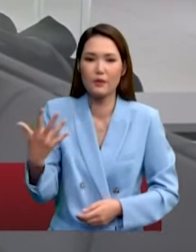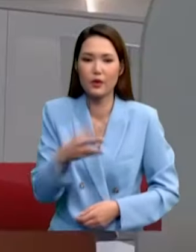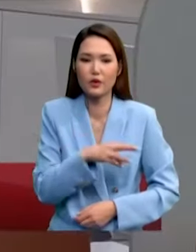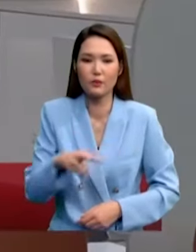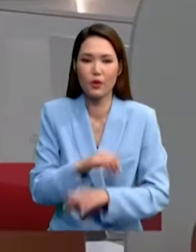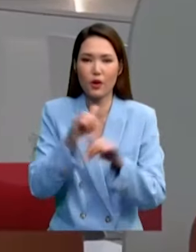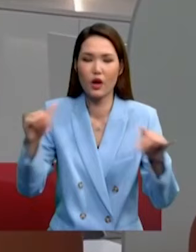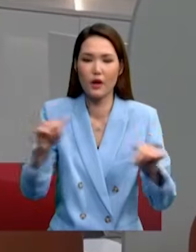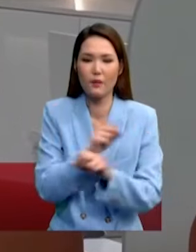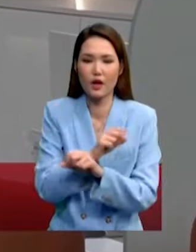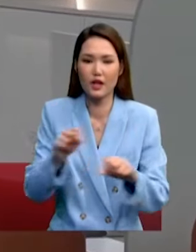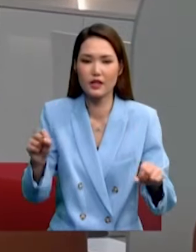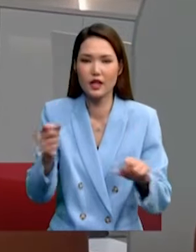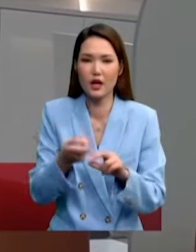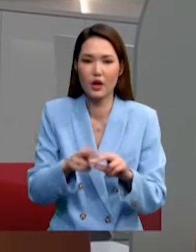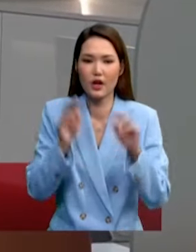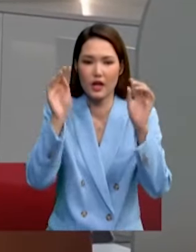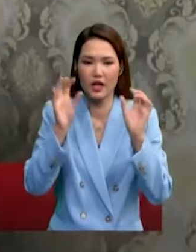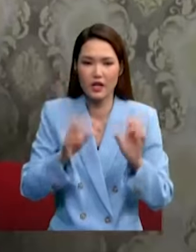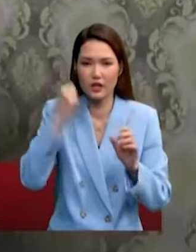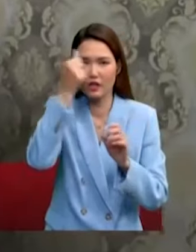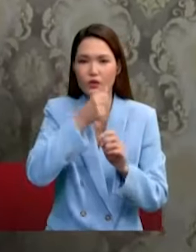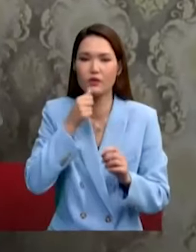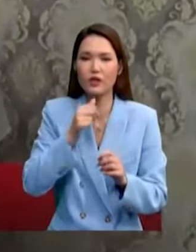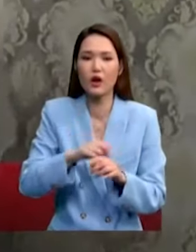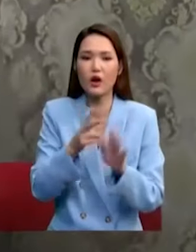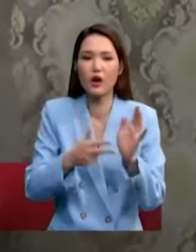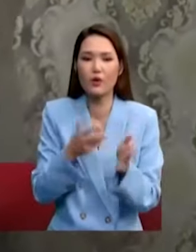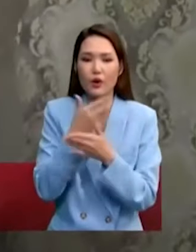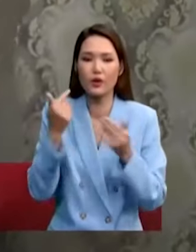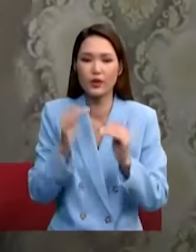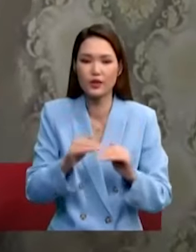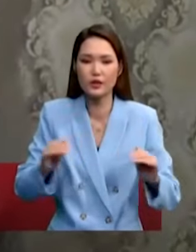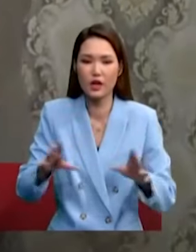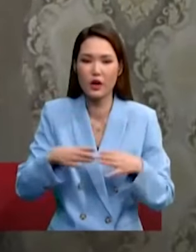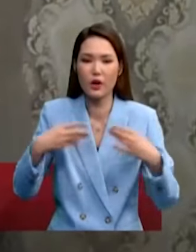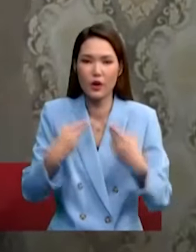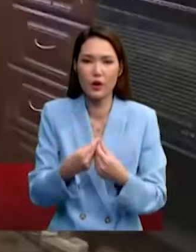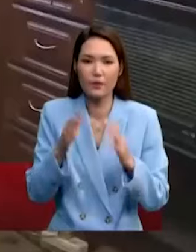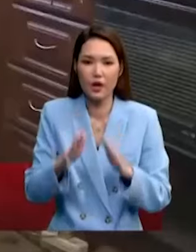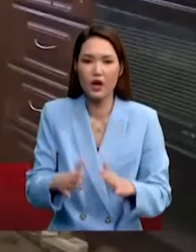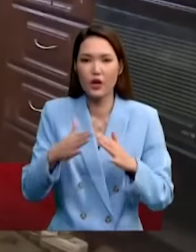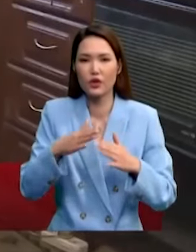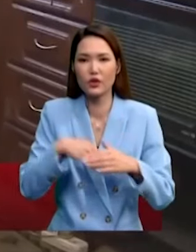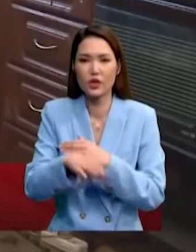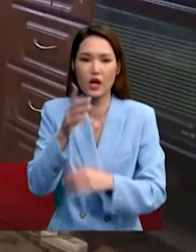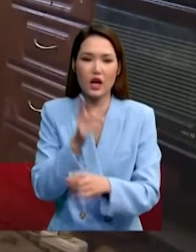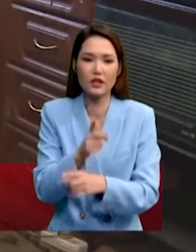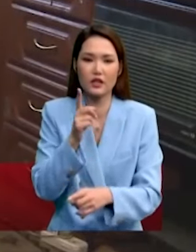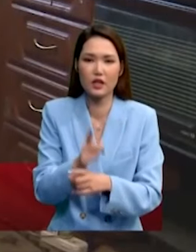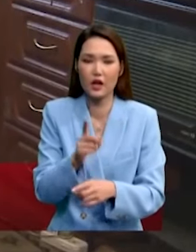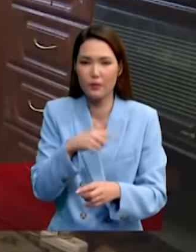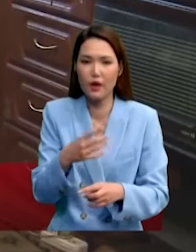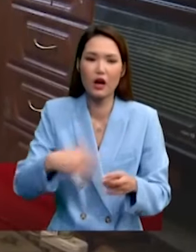теңгеден аспауы тиіс. Сондай-ақ заңда жылу маусымында кәмелетке толмаған балалары бар отбасыларды үйінен шығаруға тыйым салынады.